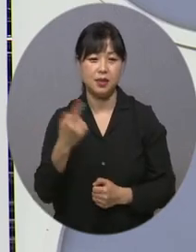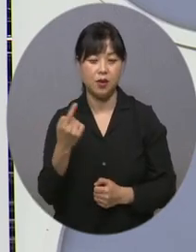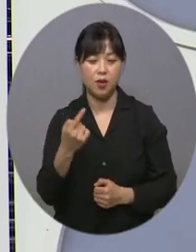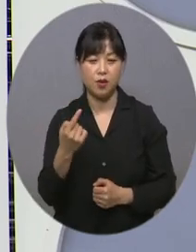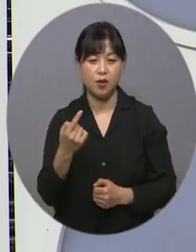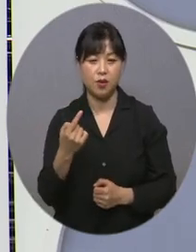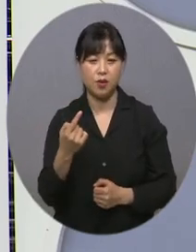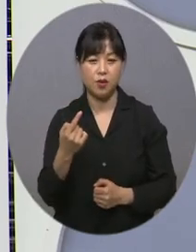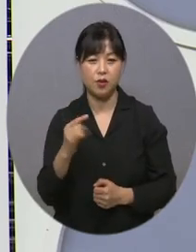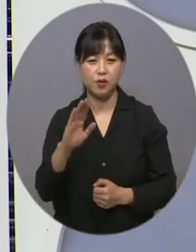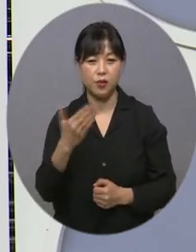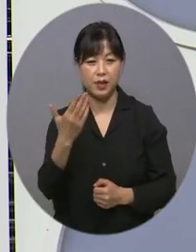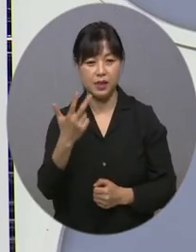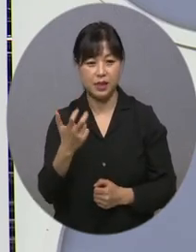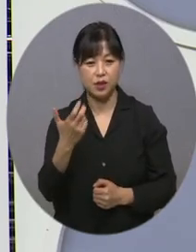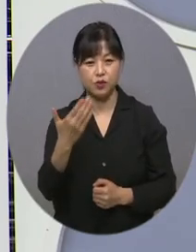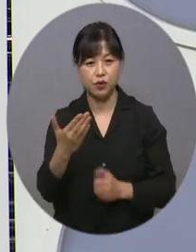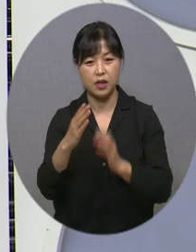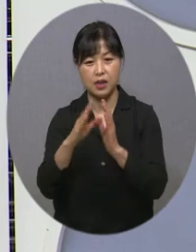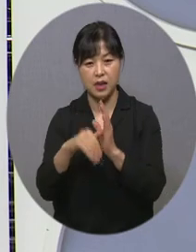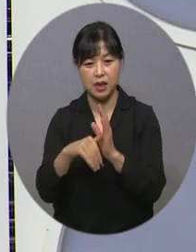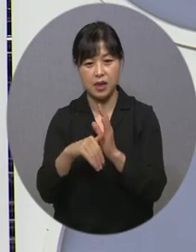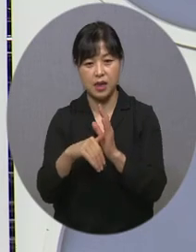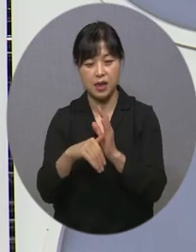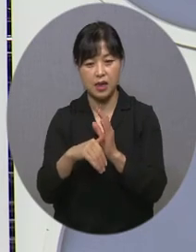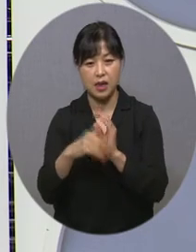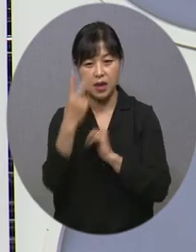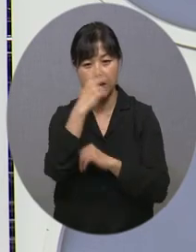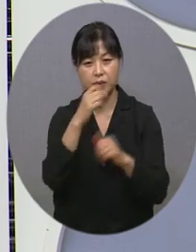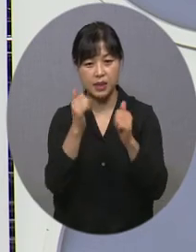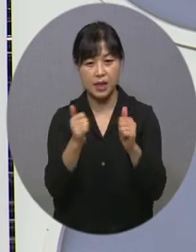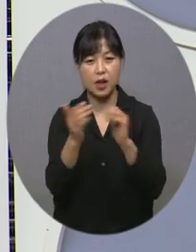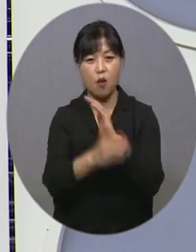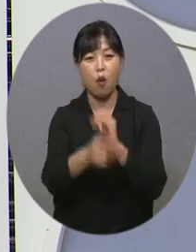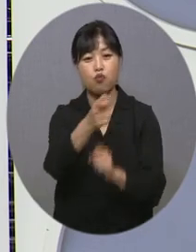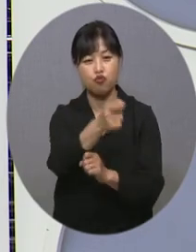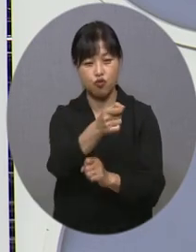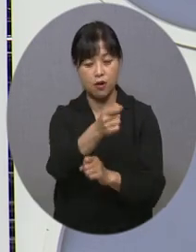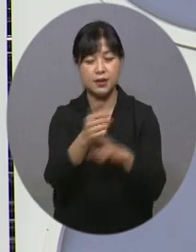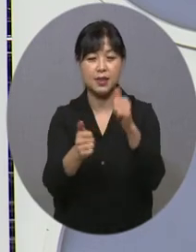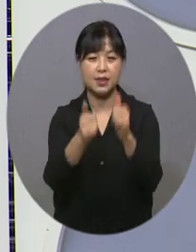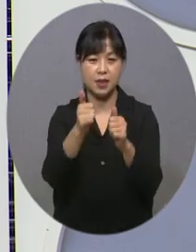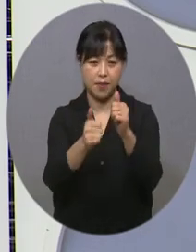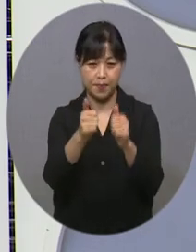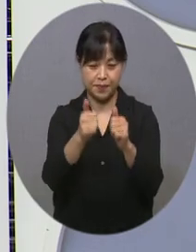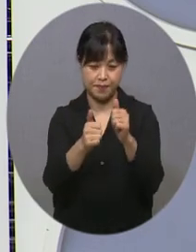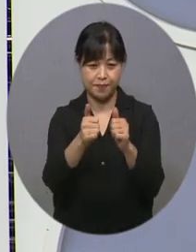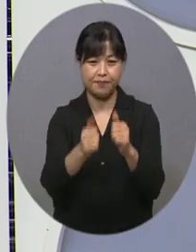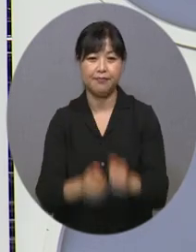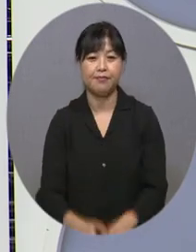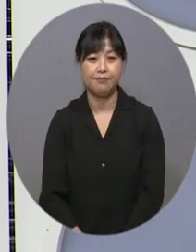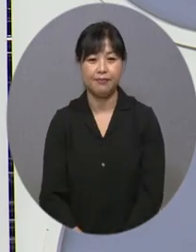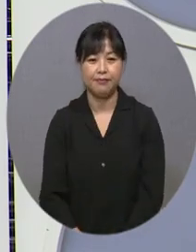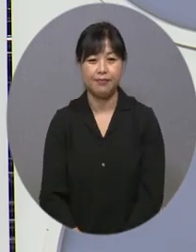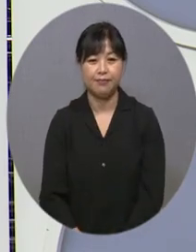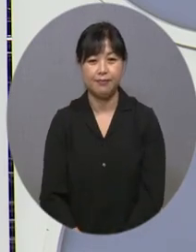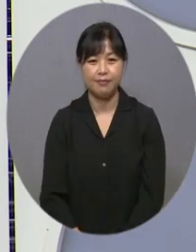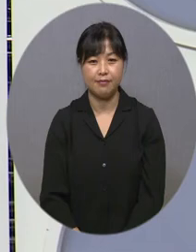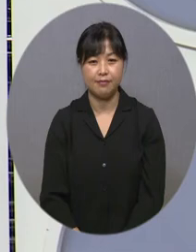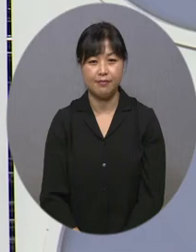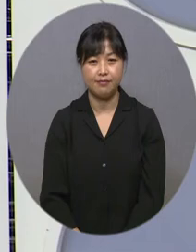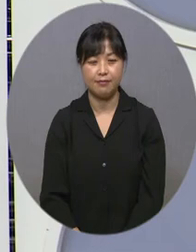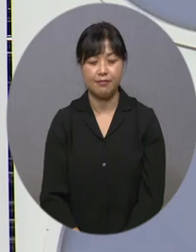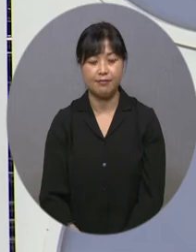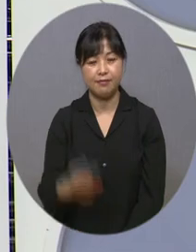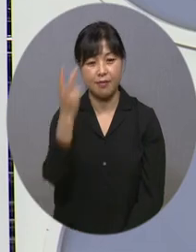이제 그 79년도에 검찰 공무원 그 공채 시험을 봤습니다. 아. 네, 그래서 이제